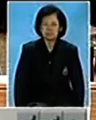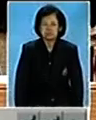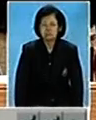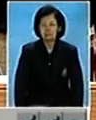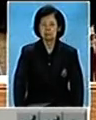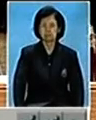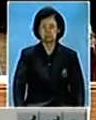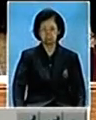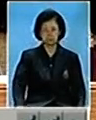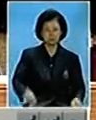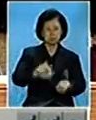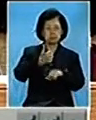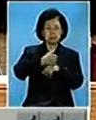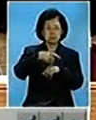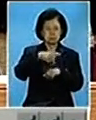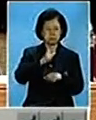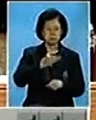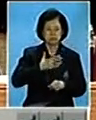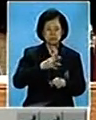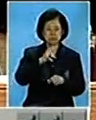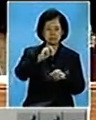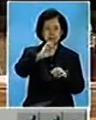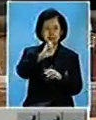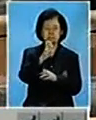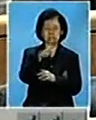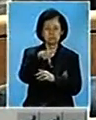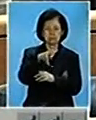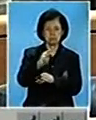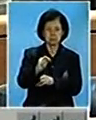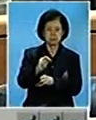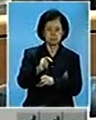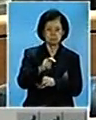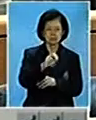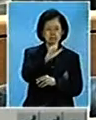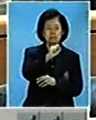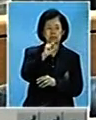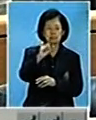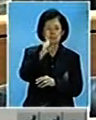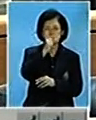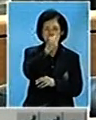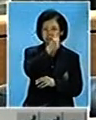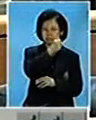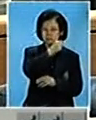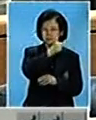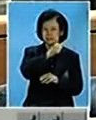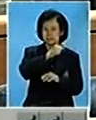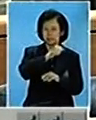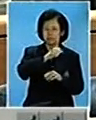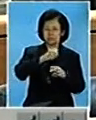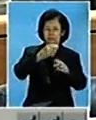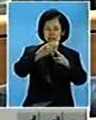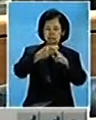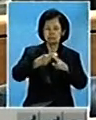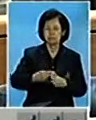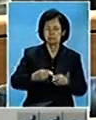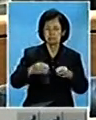ท่านประธานที่เคารพผมนิพนธ์วิสิทธิ์ยุทธศาสตร์สมาชิกสภาผู้แทนราษฎรบัญชีรายชื่